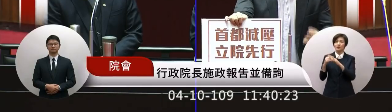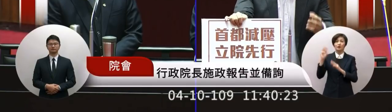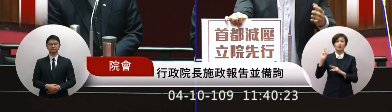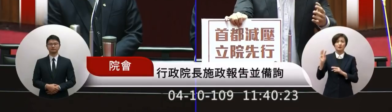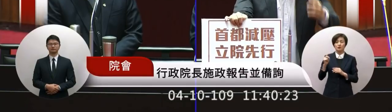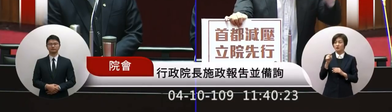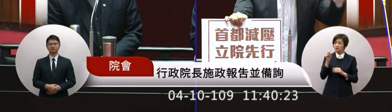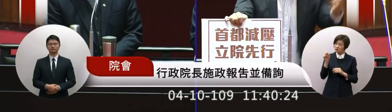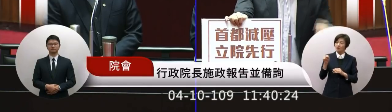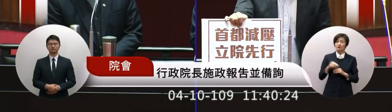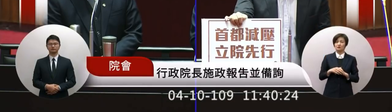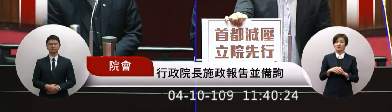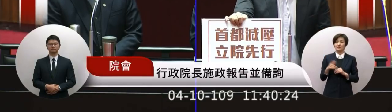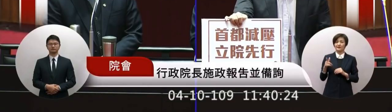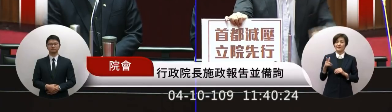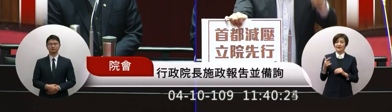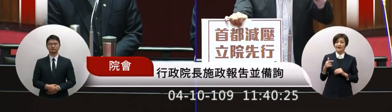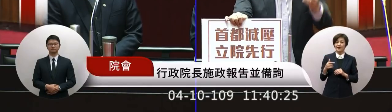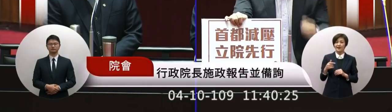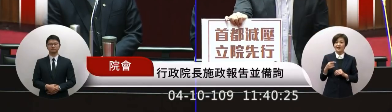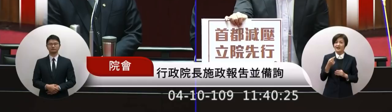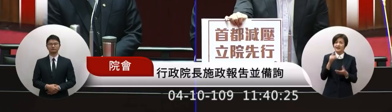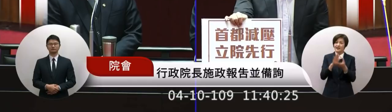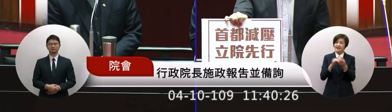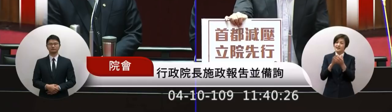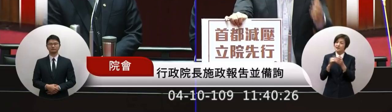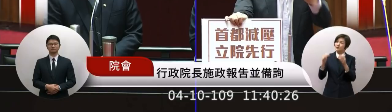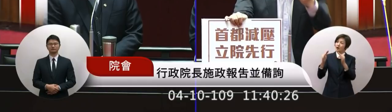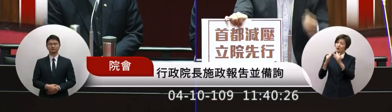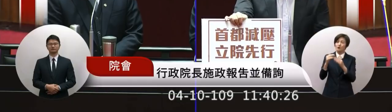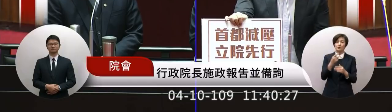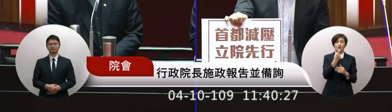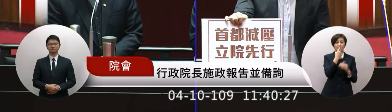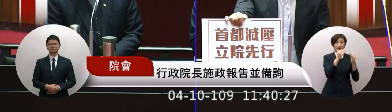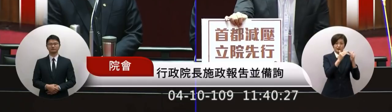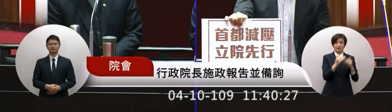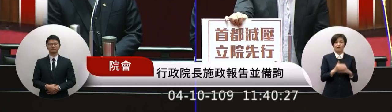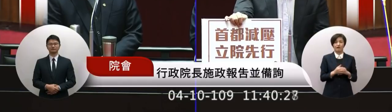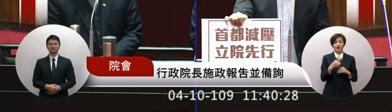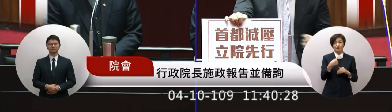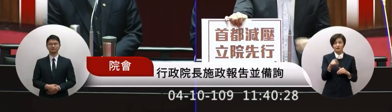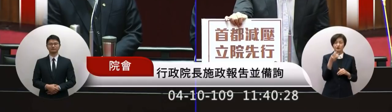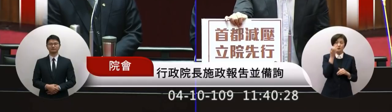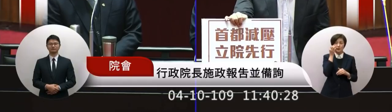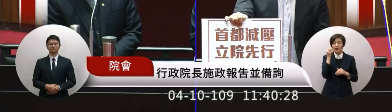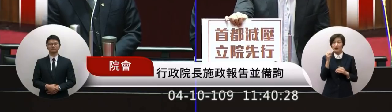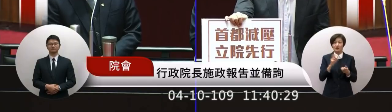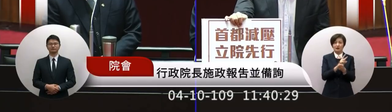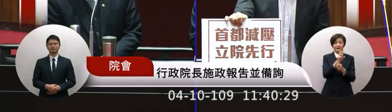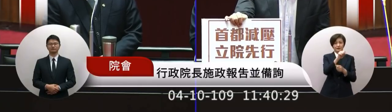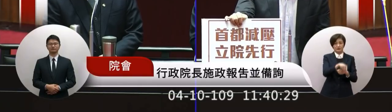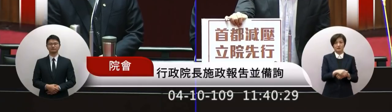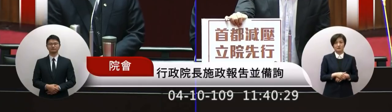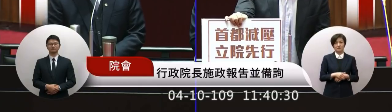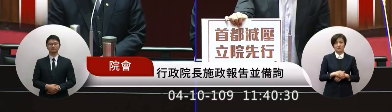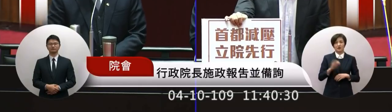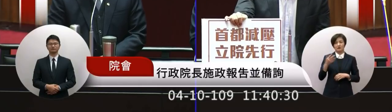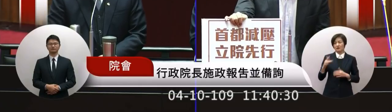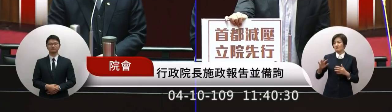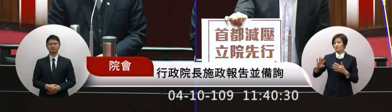盛顿，你会感觉讲哦，啊，要来看一下纸牌屋的，来看一下白宫的，来看一下林肯的。但是来到台湾的外国人足